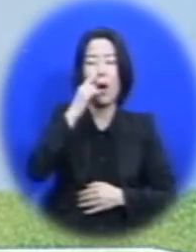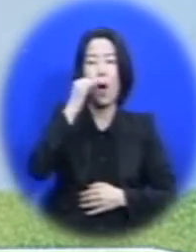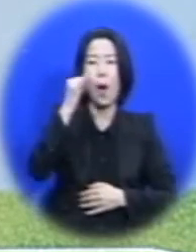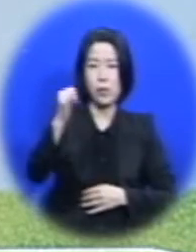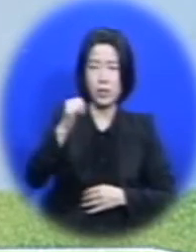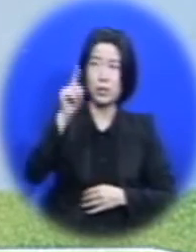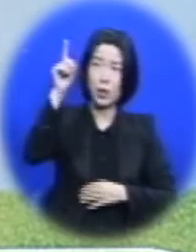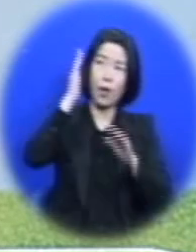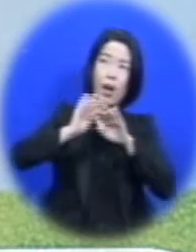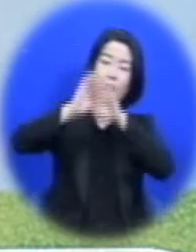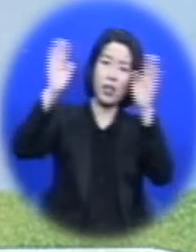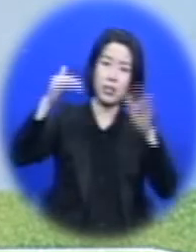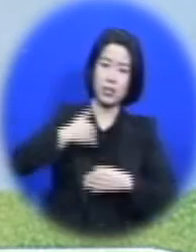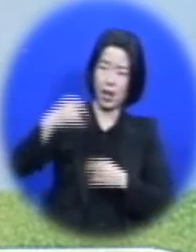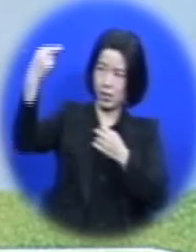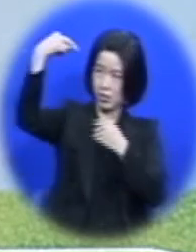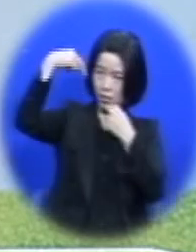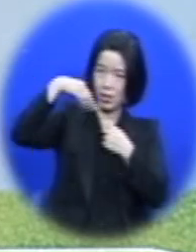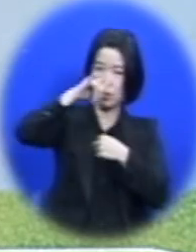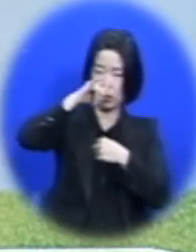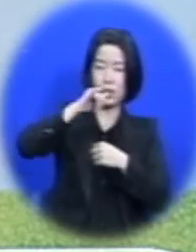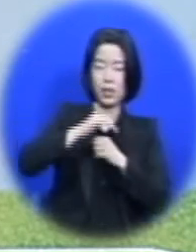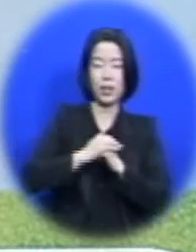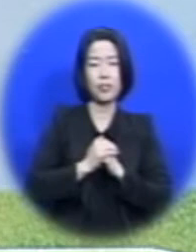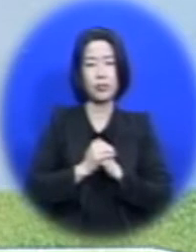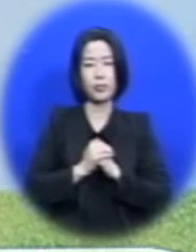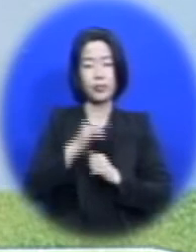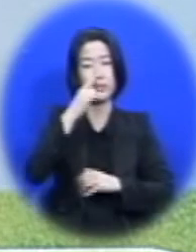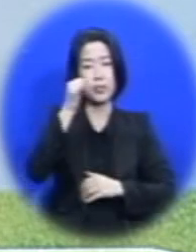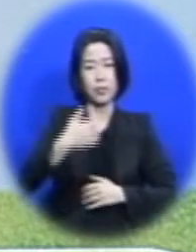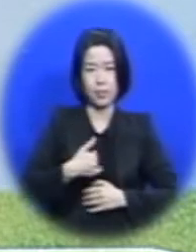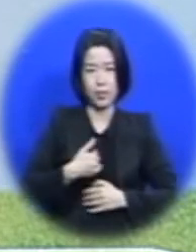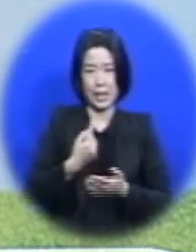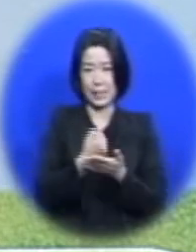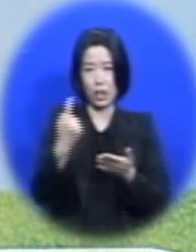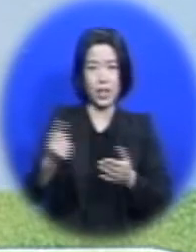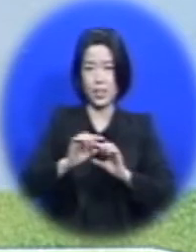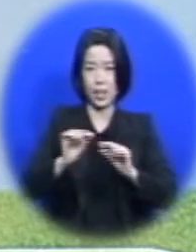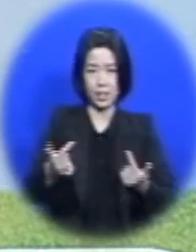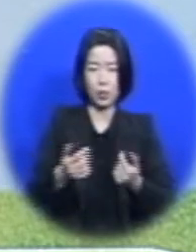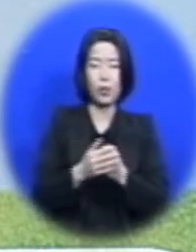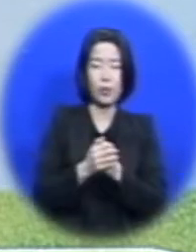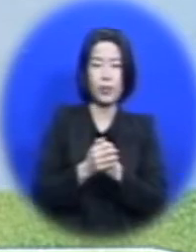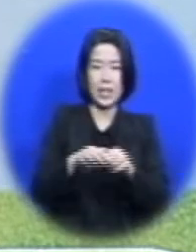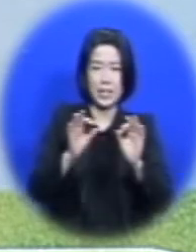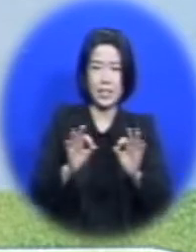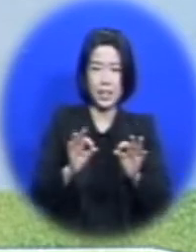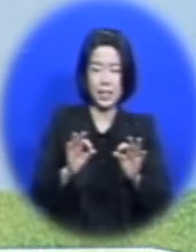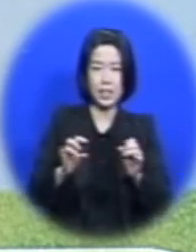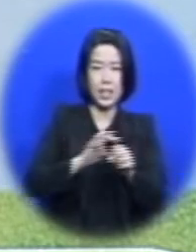지금 나를 내려다 보고 계시다 어머님은 나를 떠나신 게 아니고 이제는